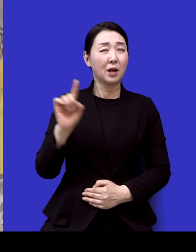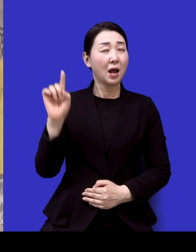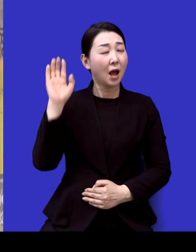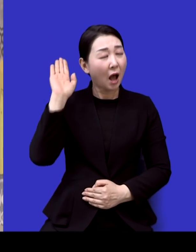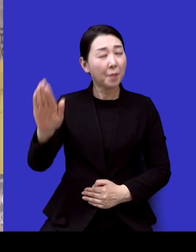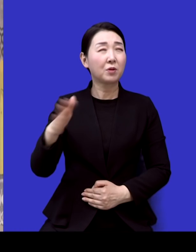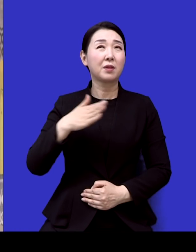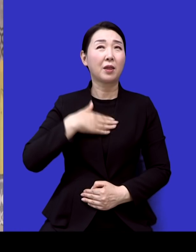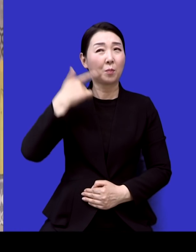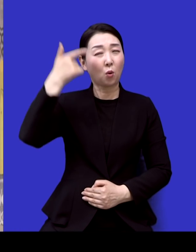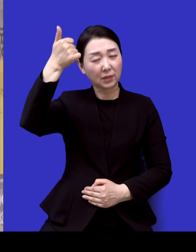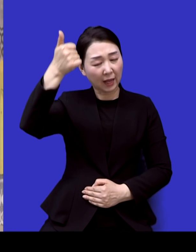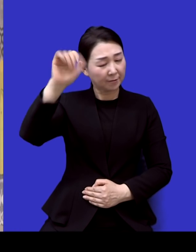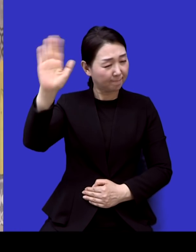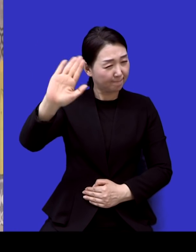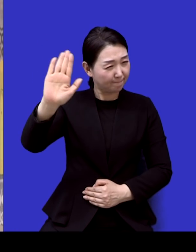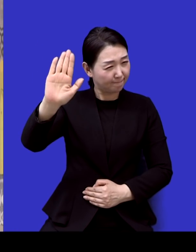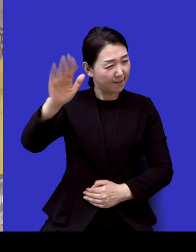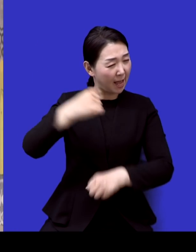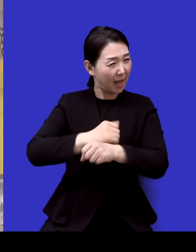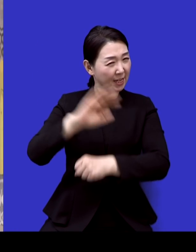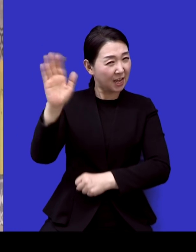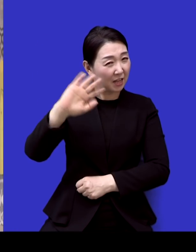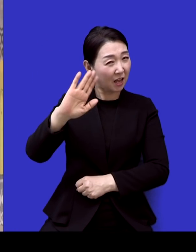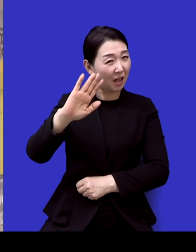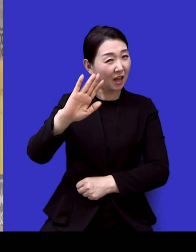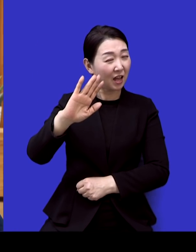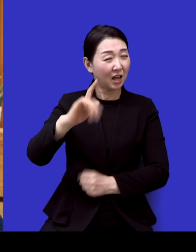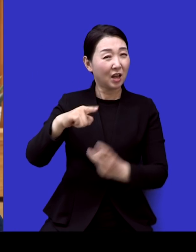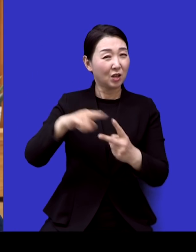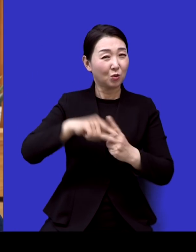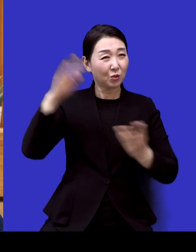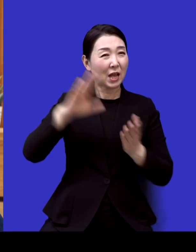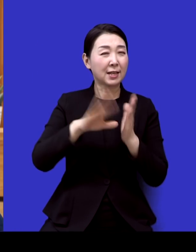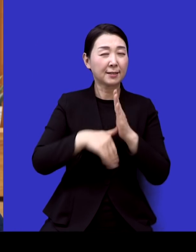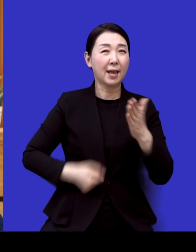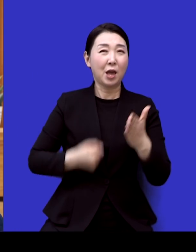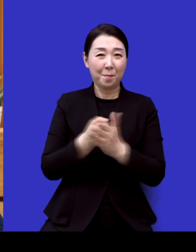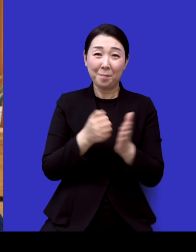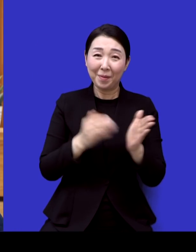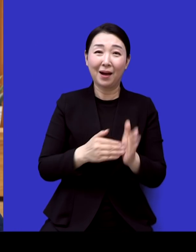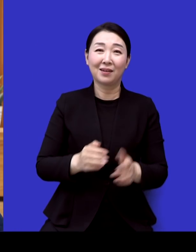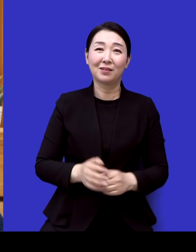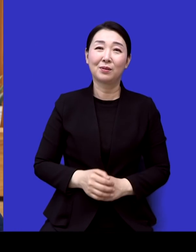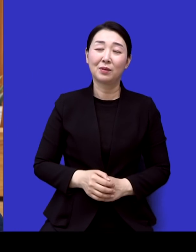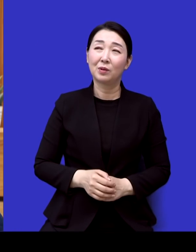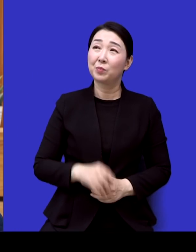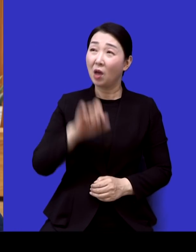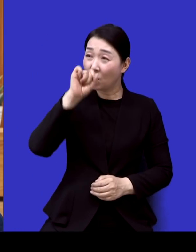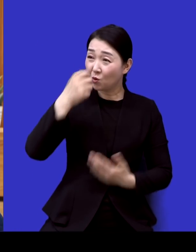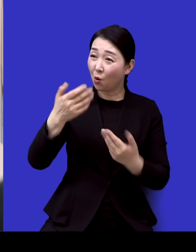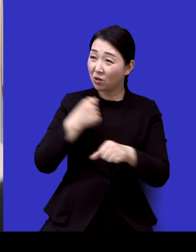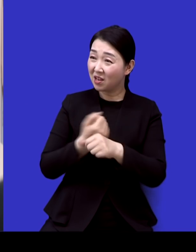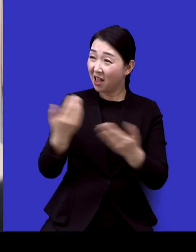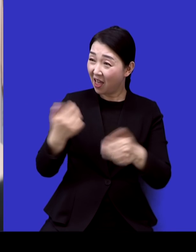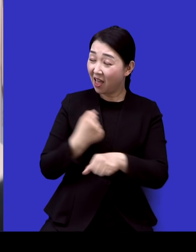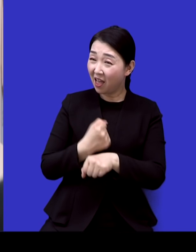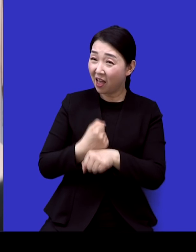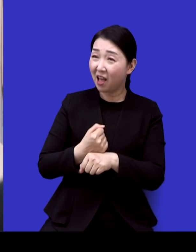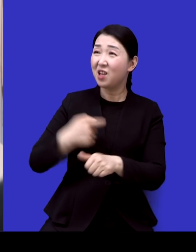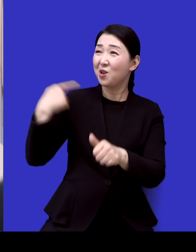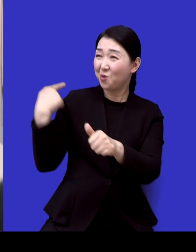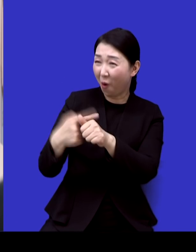있어도 목사는 안 되겠다. 초등학생 때 다짐을 했어요. 보니까 좋은 일하고